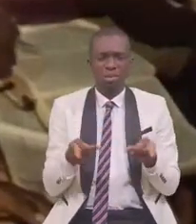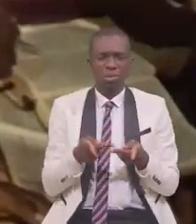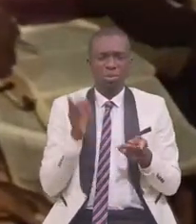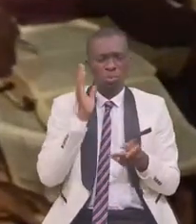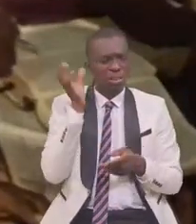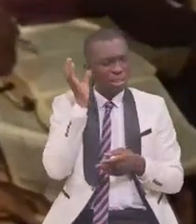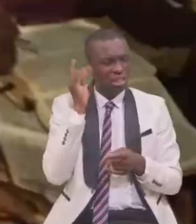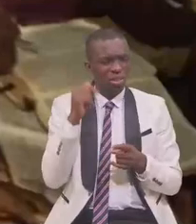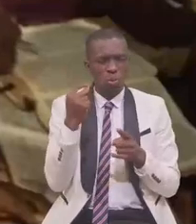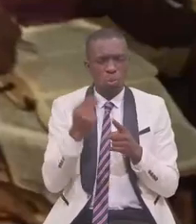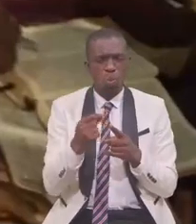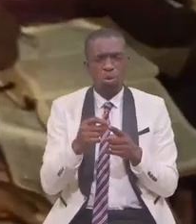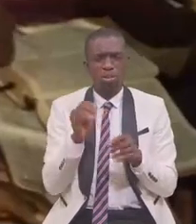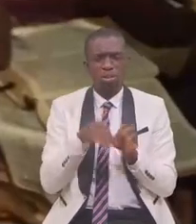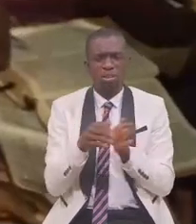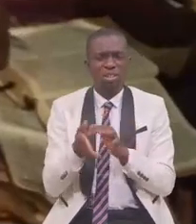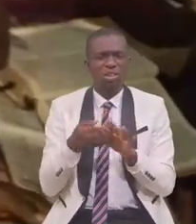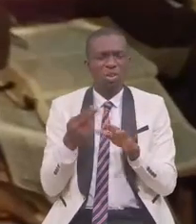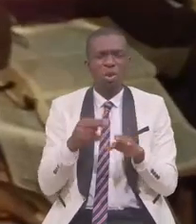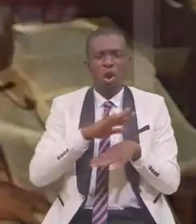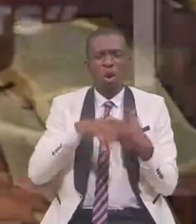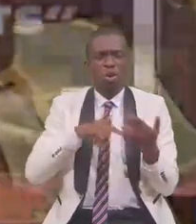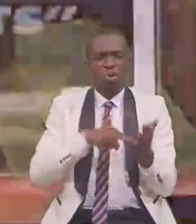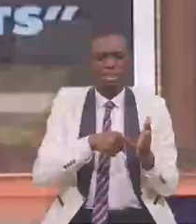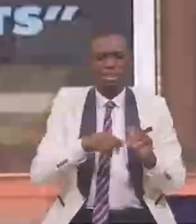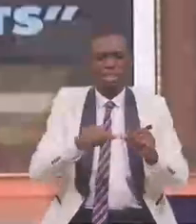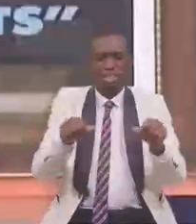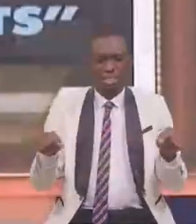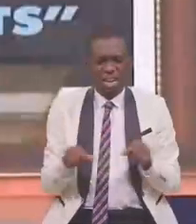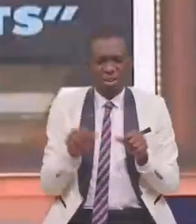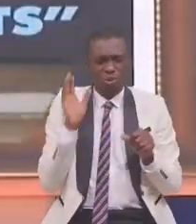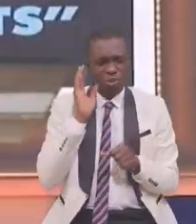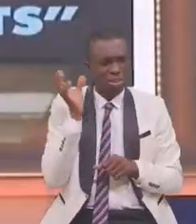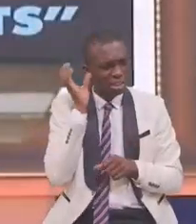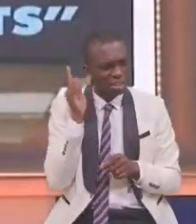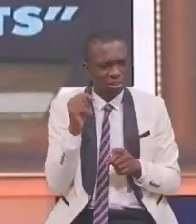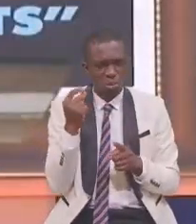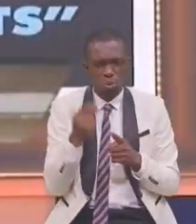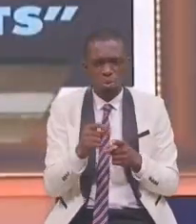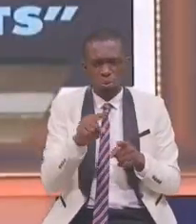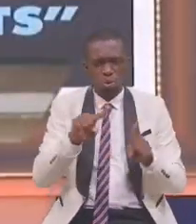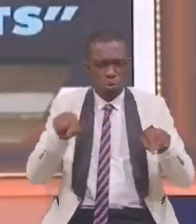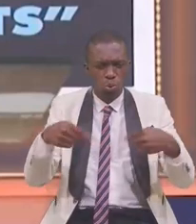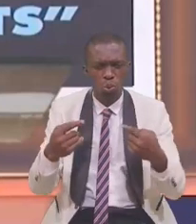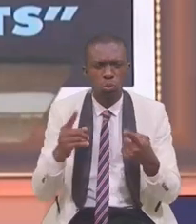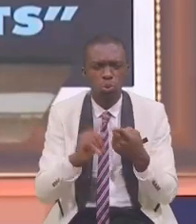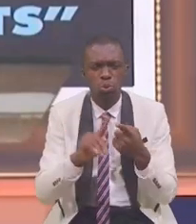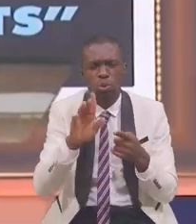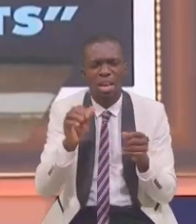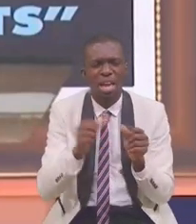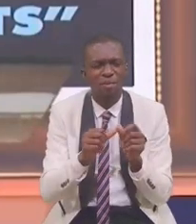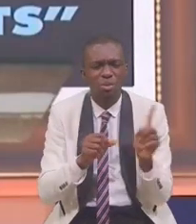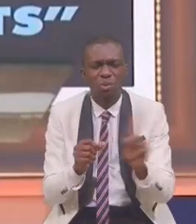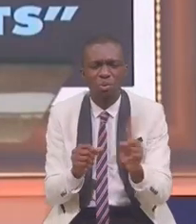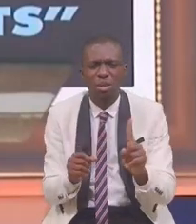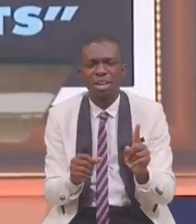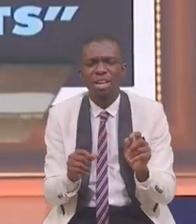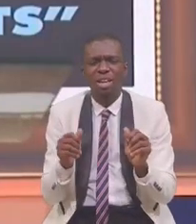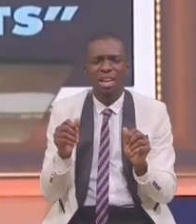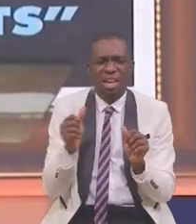la parole. Et tous les gens qui entendent ce jour, toutes les localités,